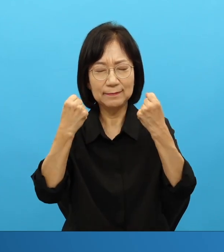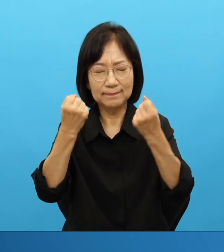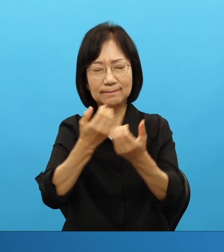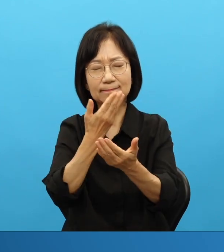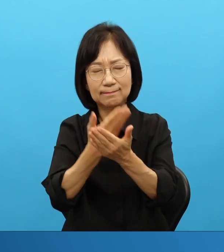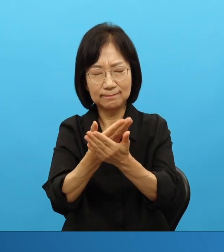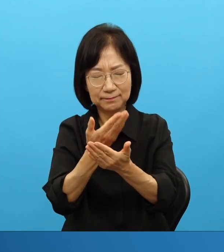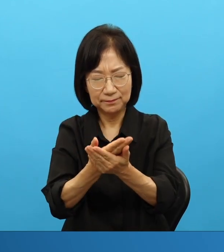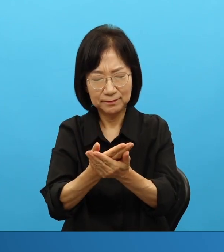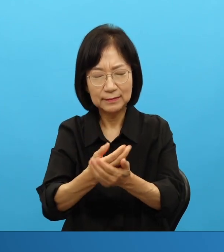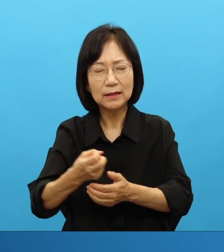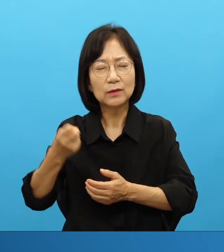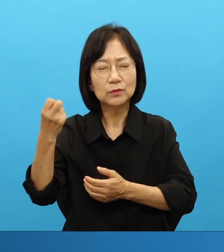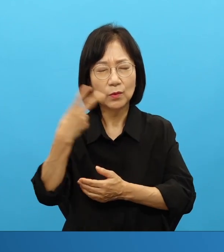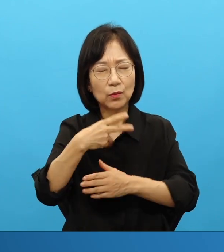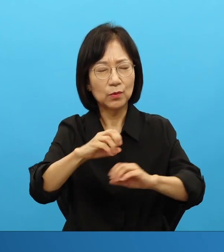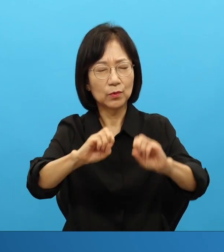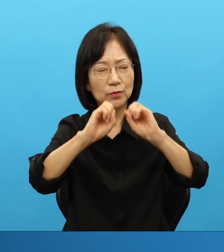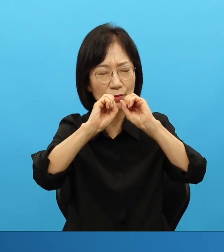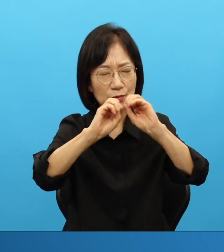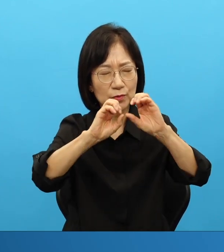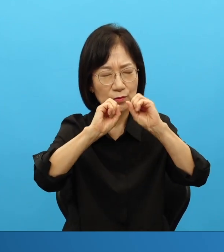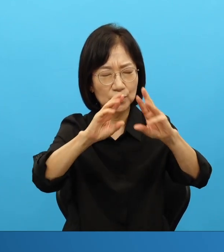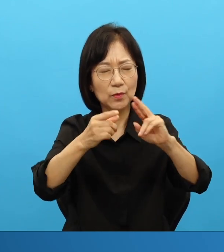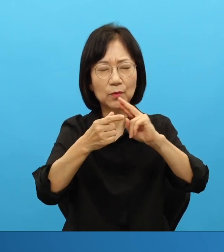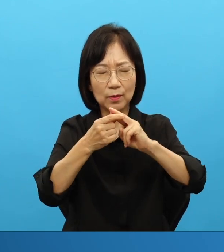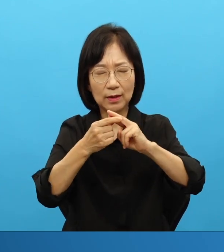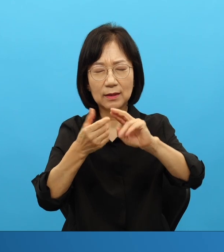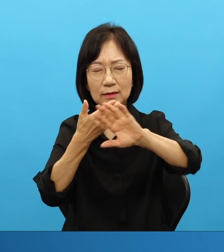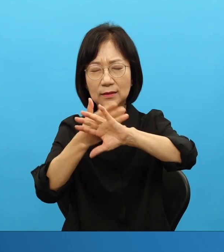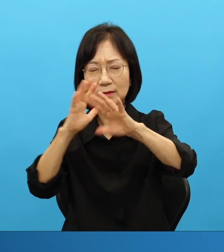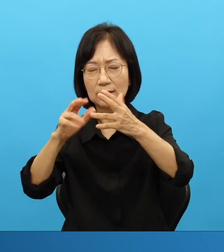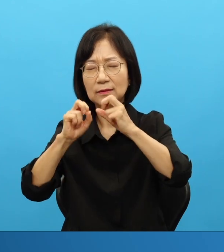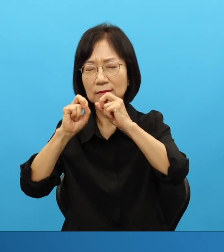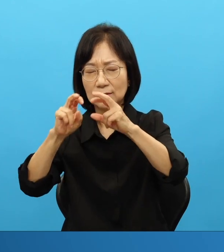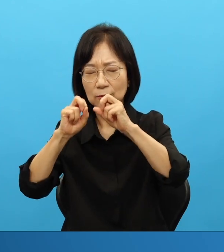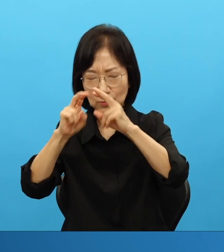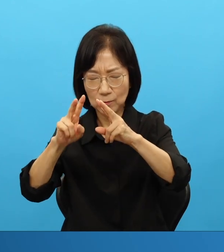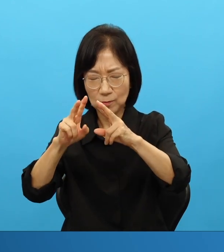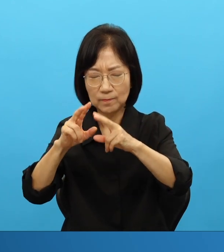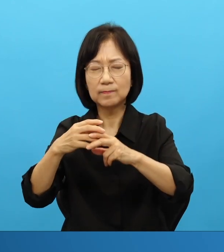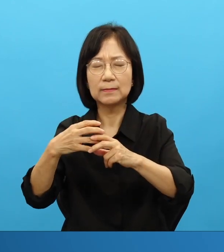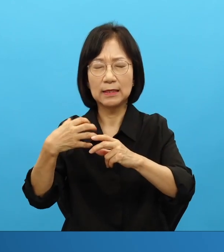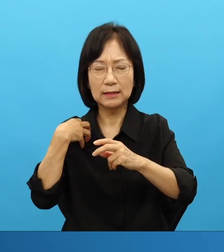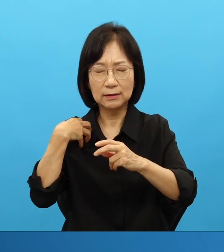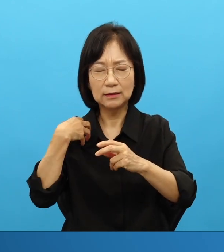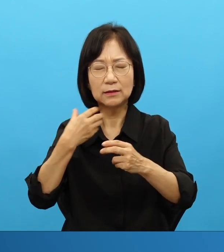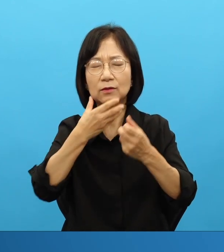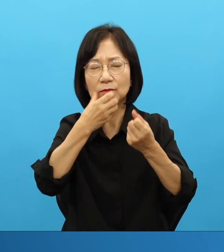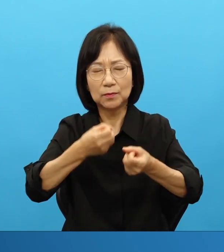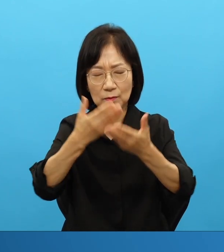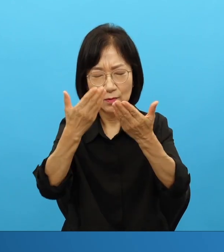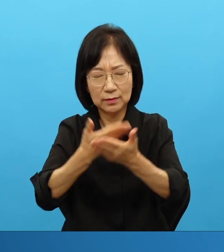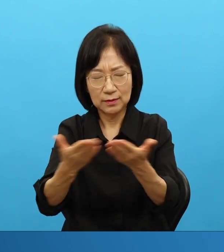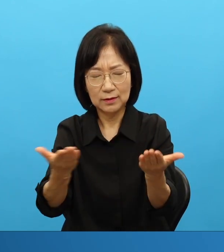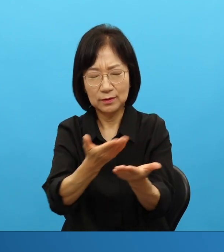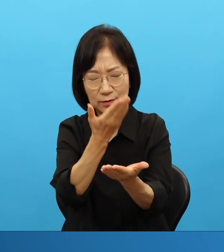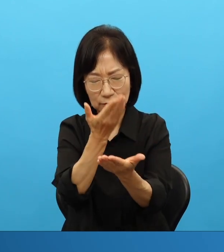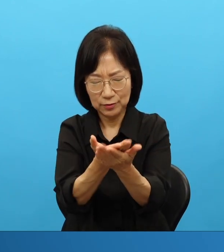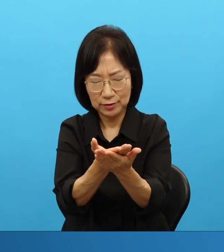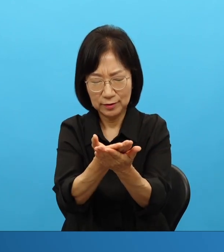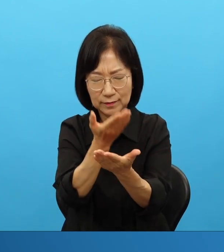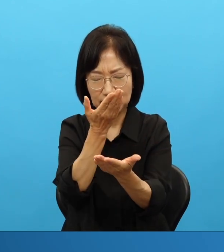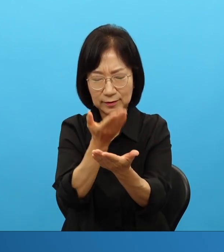되게 하여 주옵소서. We stand before you as worshipers, so please receive our praise and worship and grant us new strength to save the 237 nations and